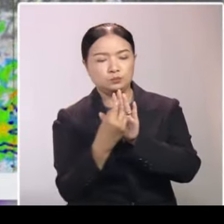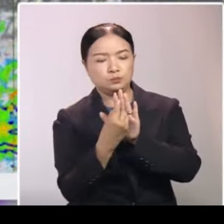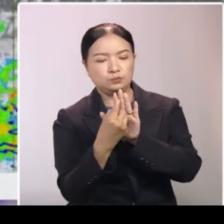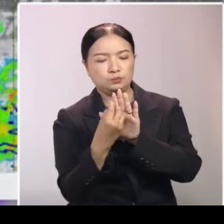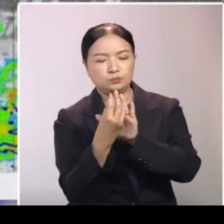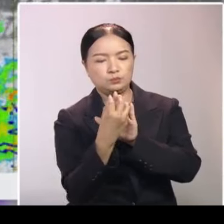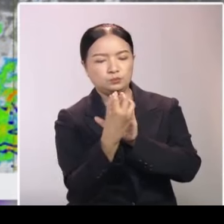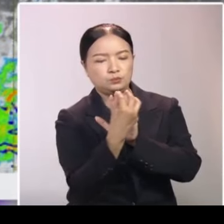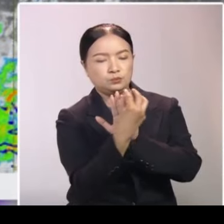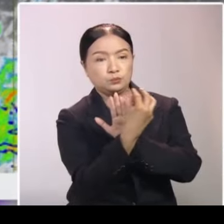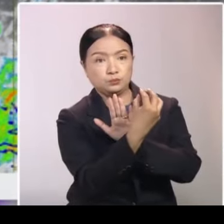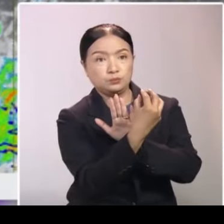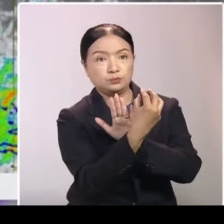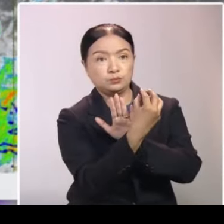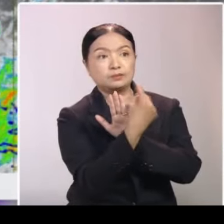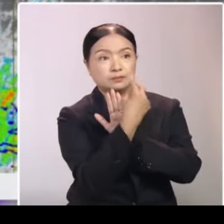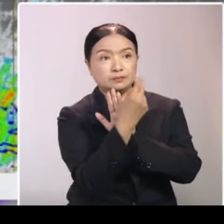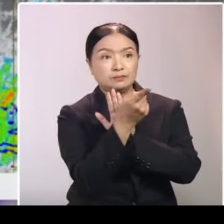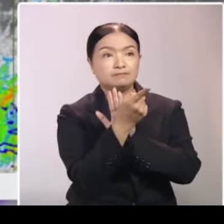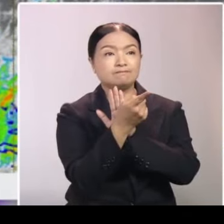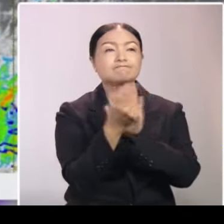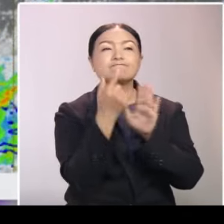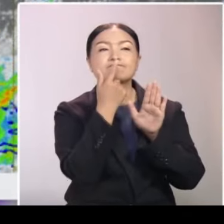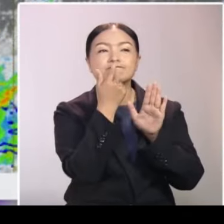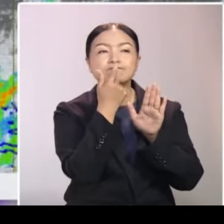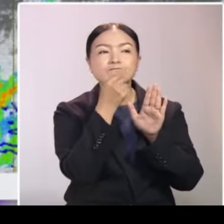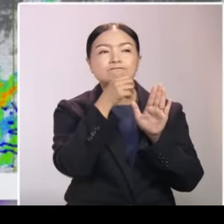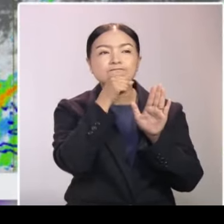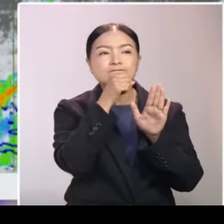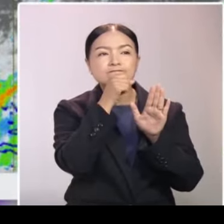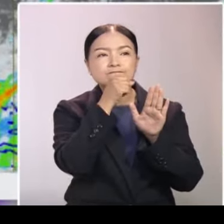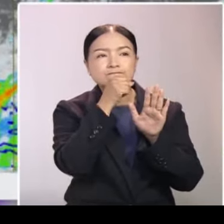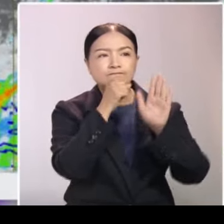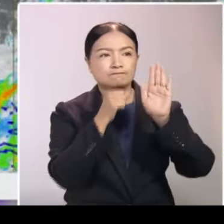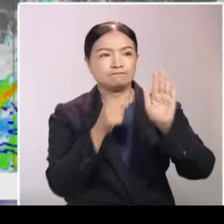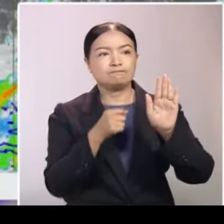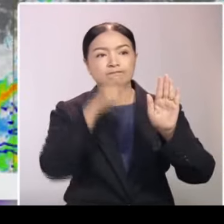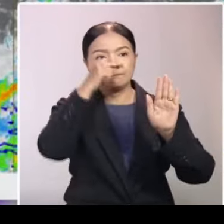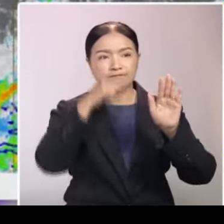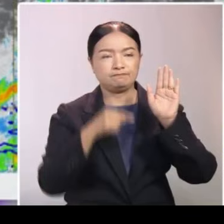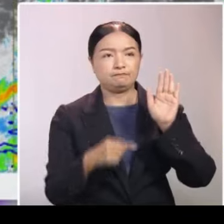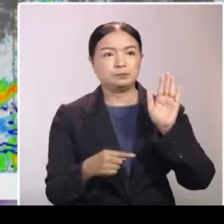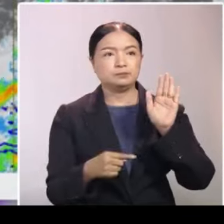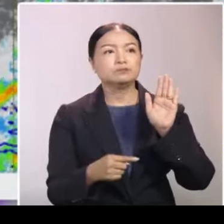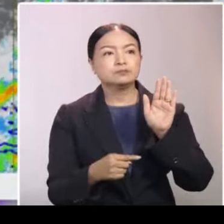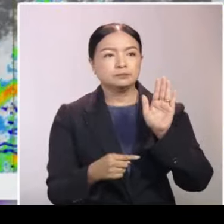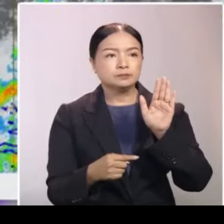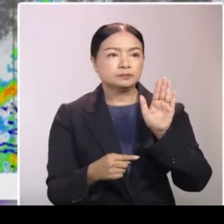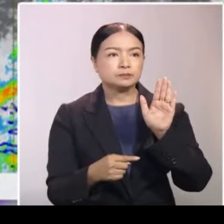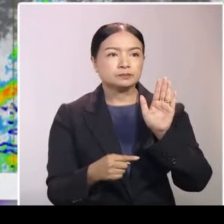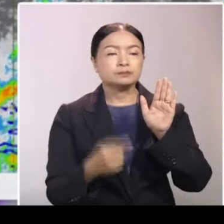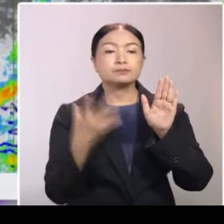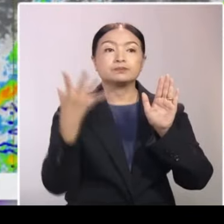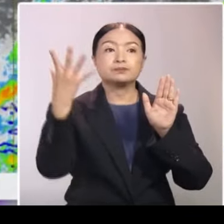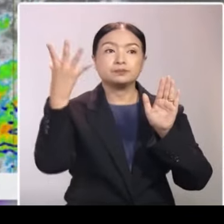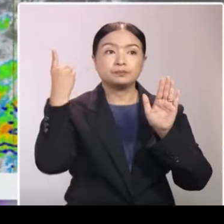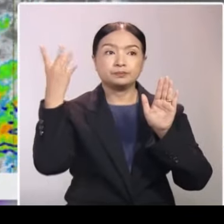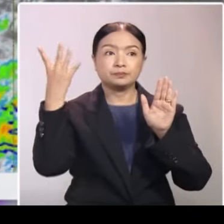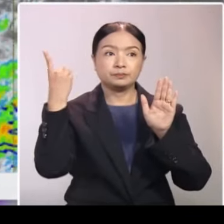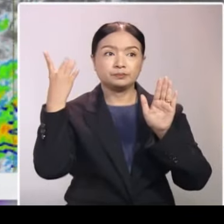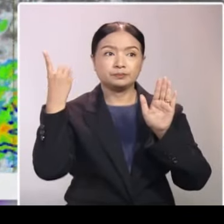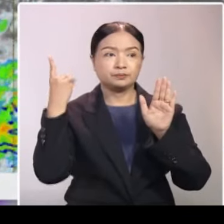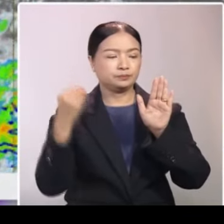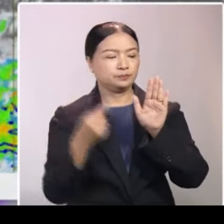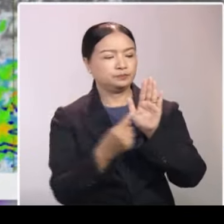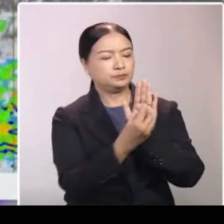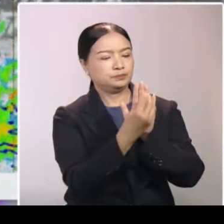นี้ที่เรานำเสนอกันไปสังเกตดูจุดสีแดงๆที่อยู่ใกล้กับแผนที่ประเทศไทยเมื่อวานเนี่ยนะยังอยู่